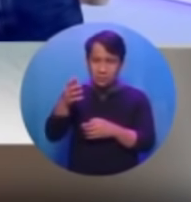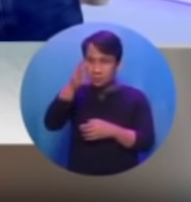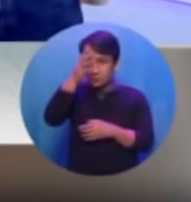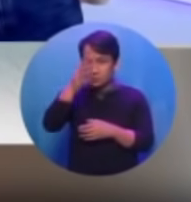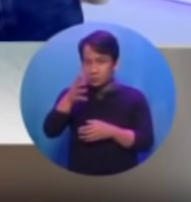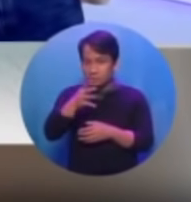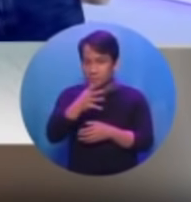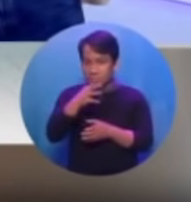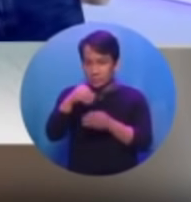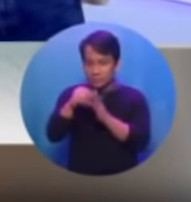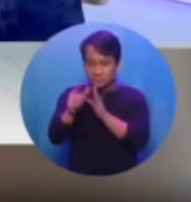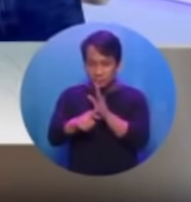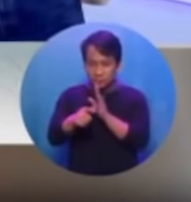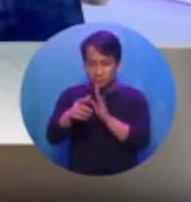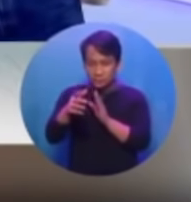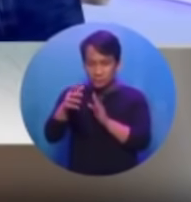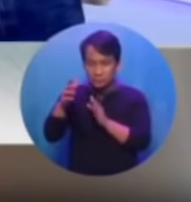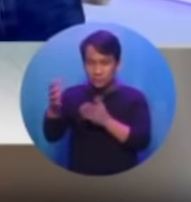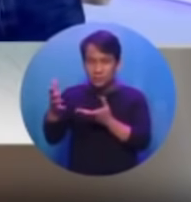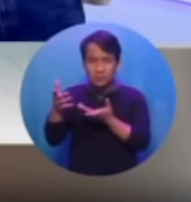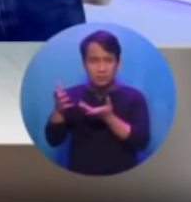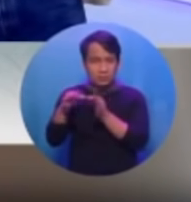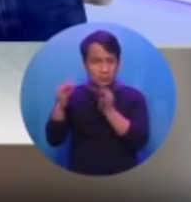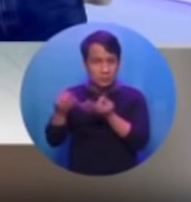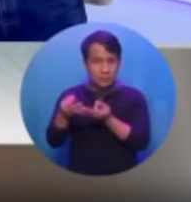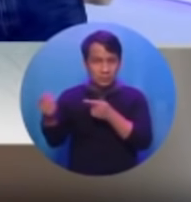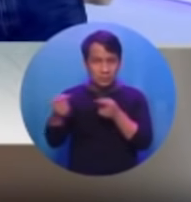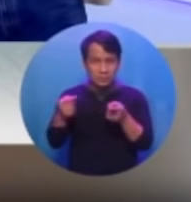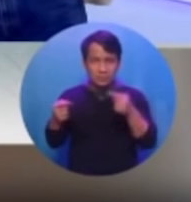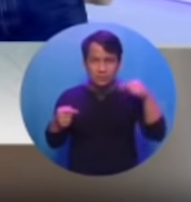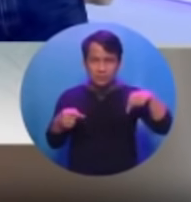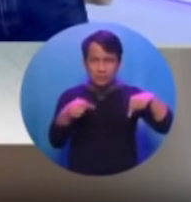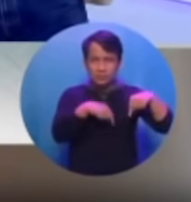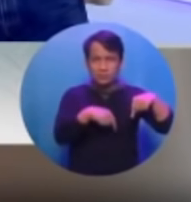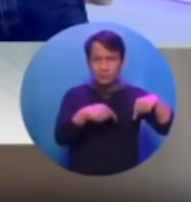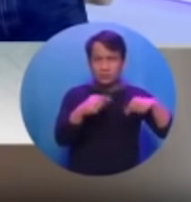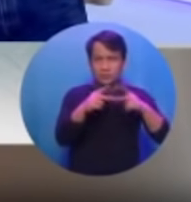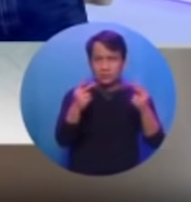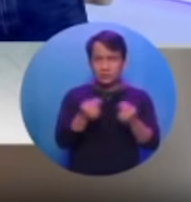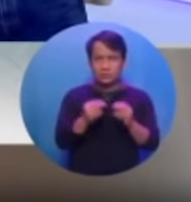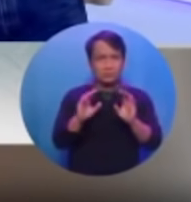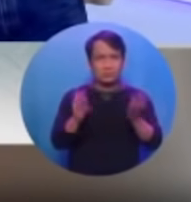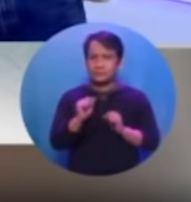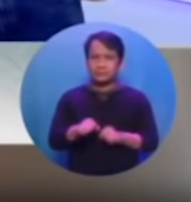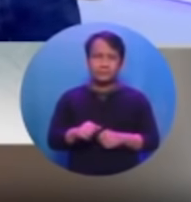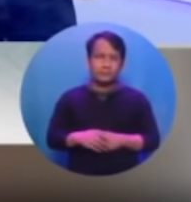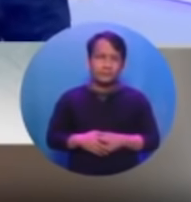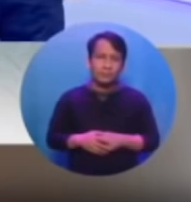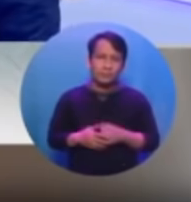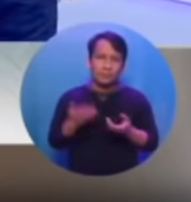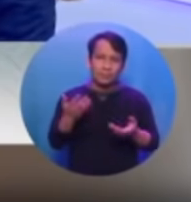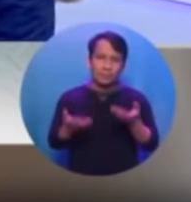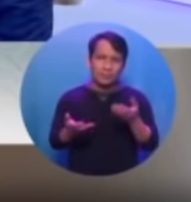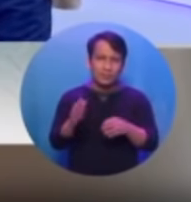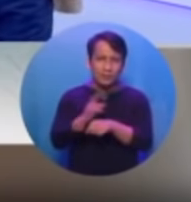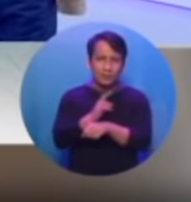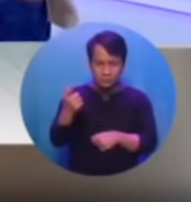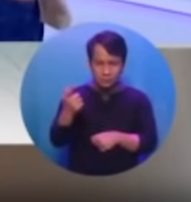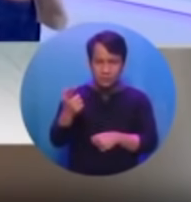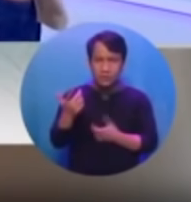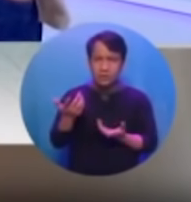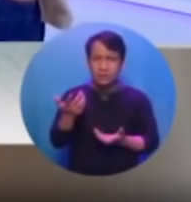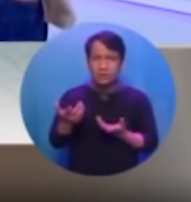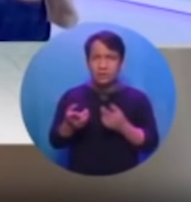yung misis niya. So, dyan po sa inyo, wala bang record siya na... Dito naman po sa police station sa Paniki, wala naman po. Ano po yung baril na ginamit niya,